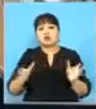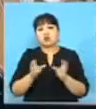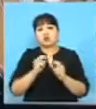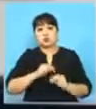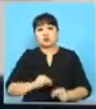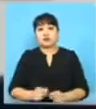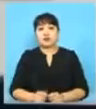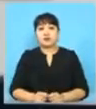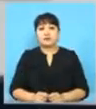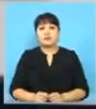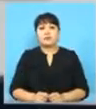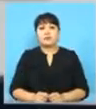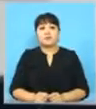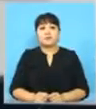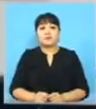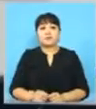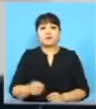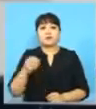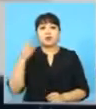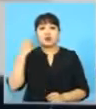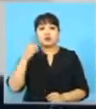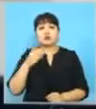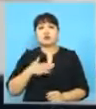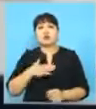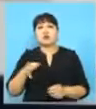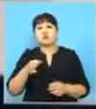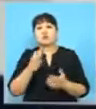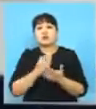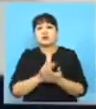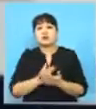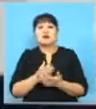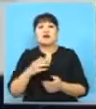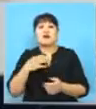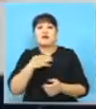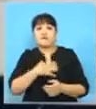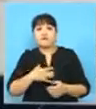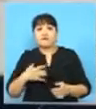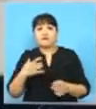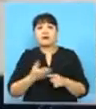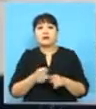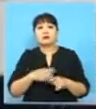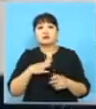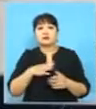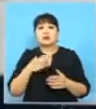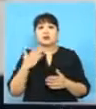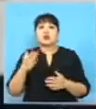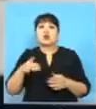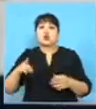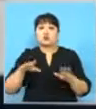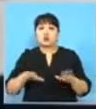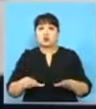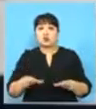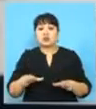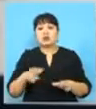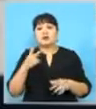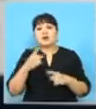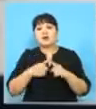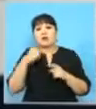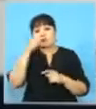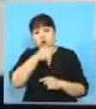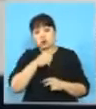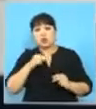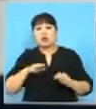сотрудничества. Актюбе и Актюбинская область для нас является стратегически важной. Мы присутствуем в этом регионе уже 2,5 года, в